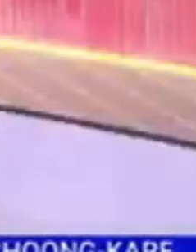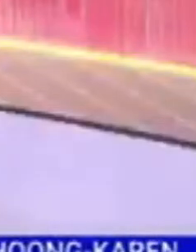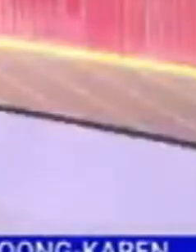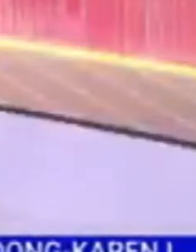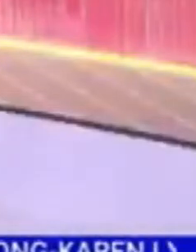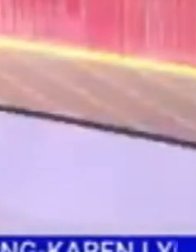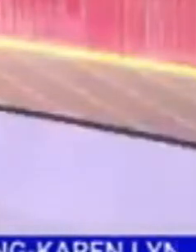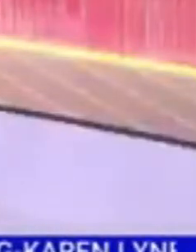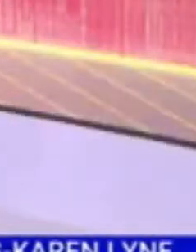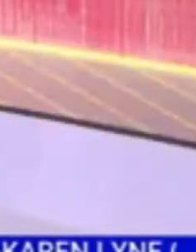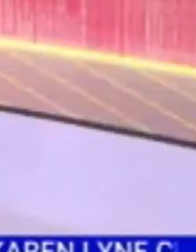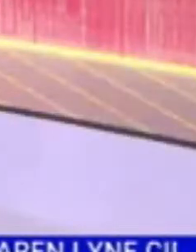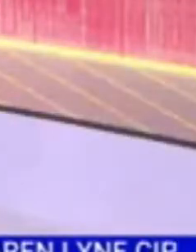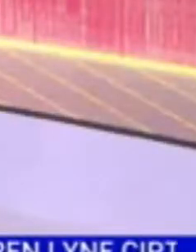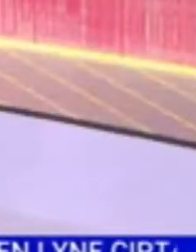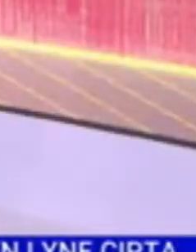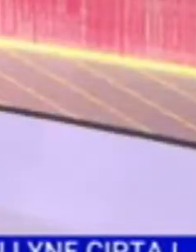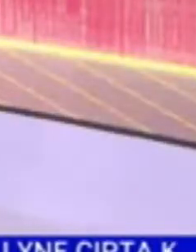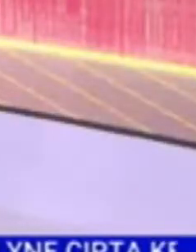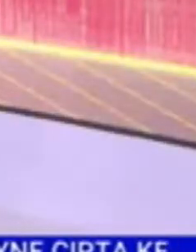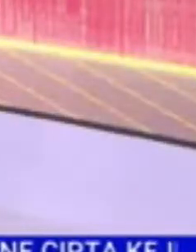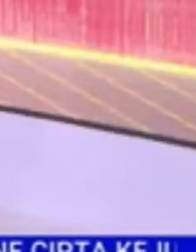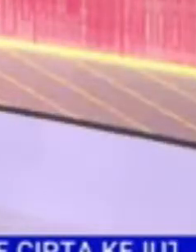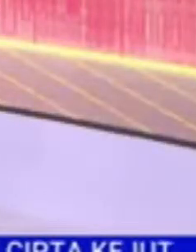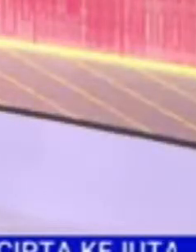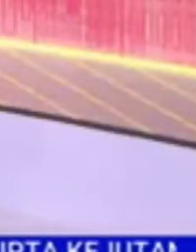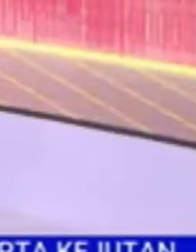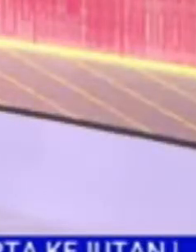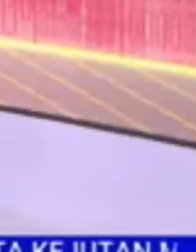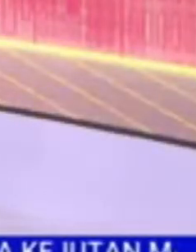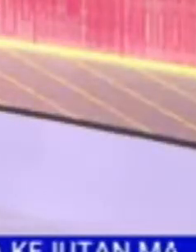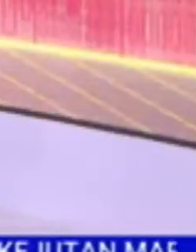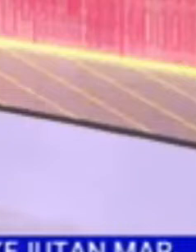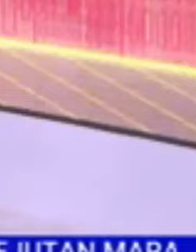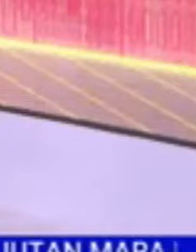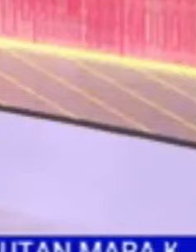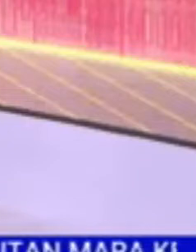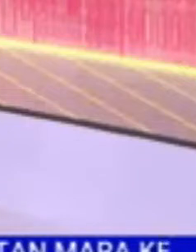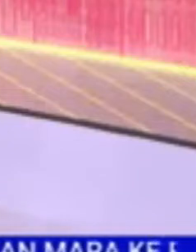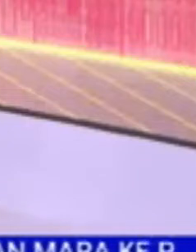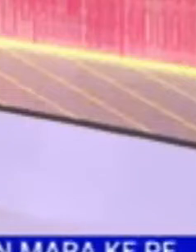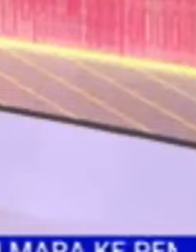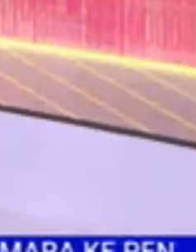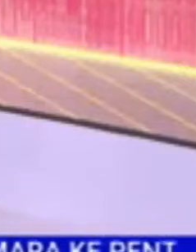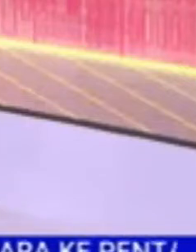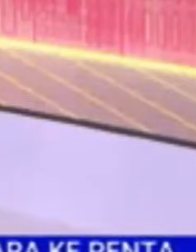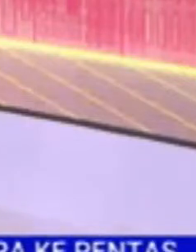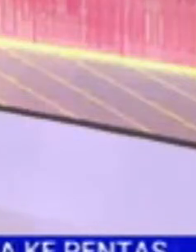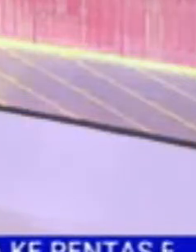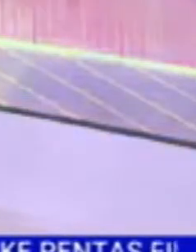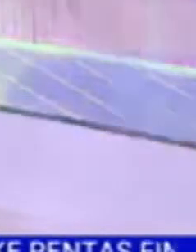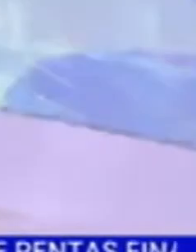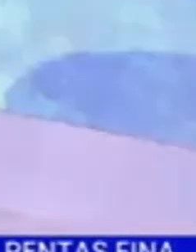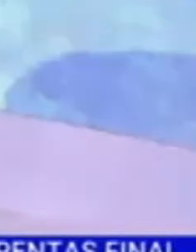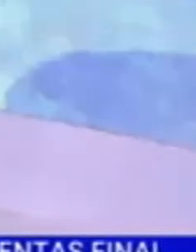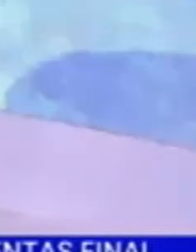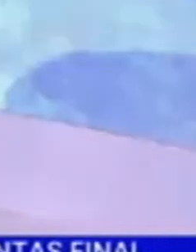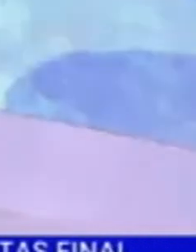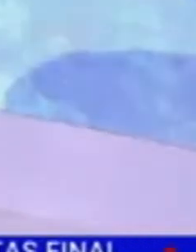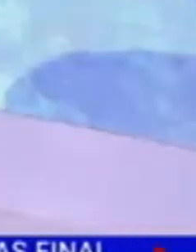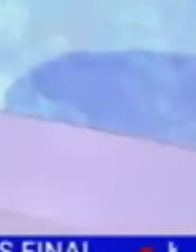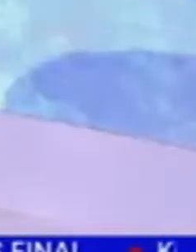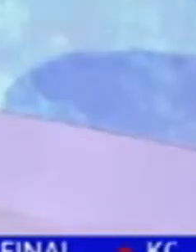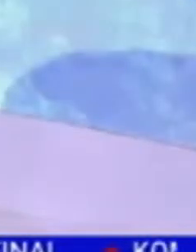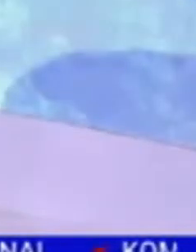Mengenai projek lebuh raya Pan Borneo, Perdana Menteri berkata projek bernilai RM16.1 bilion itu dijangka